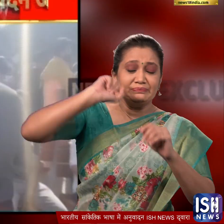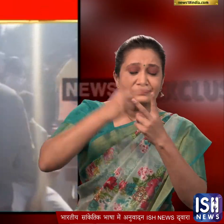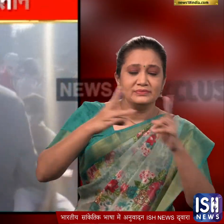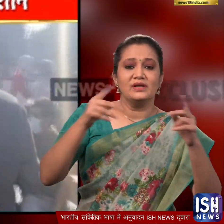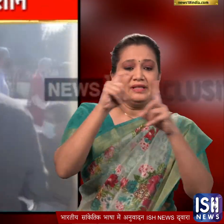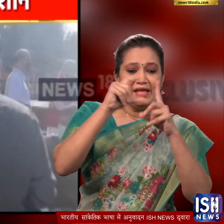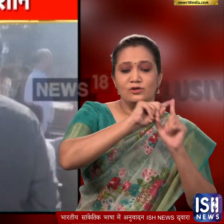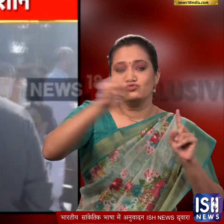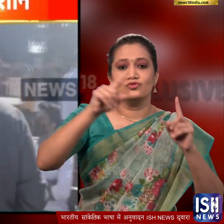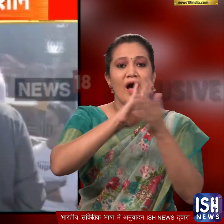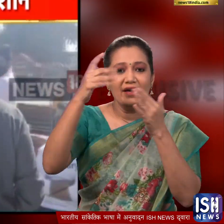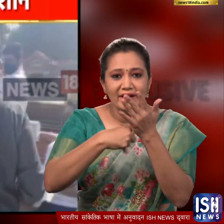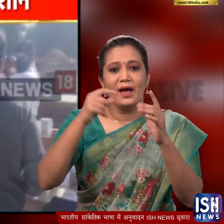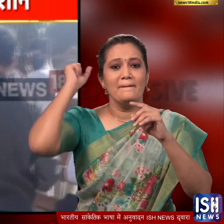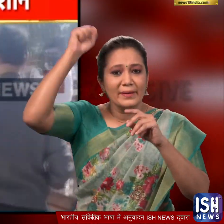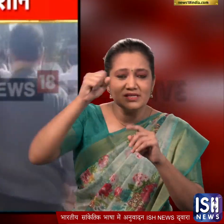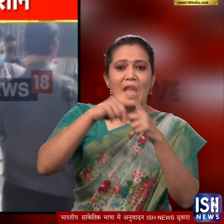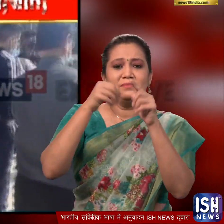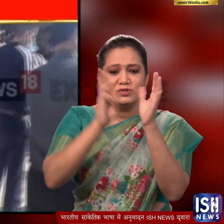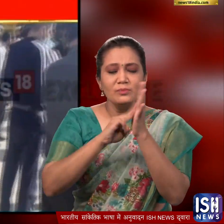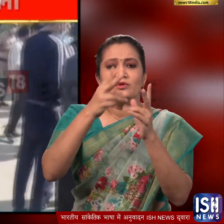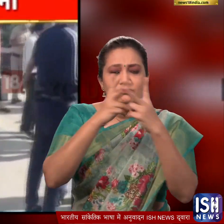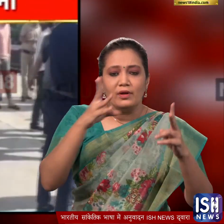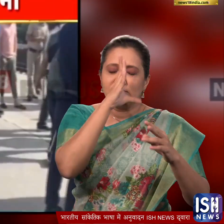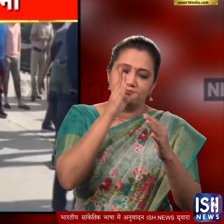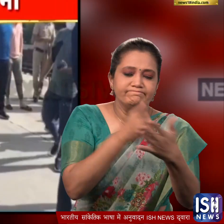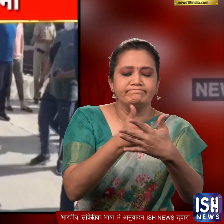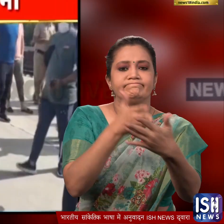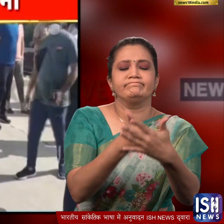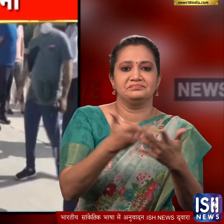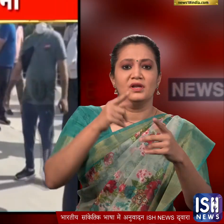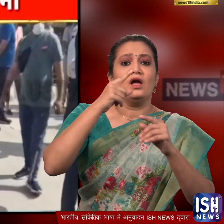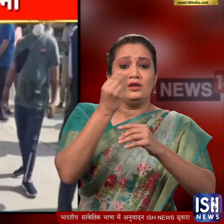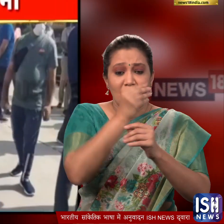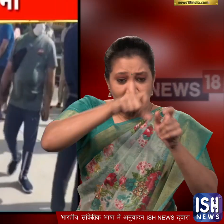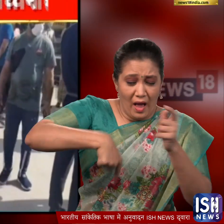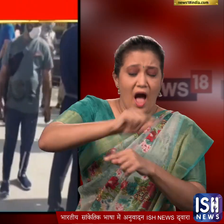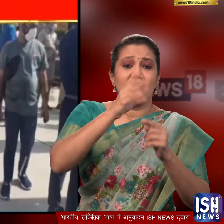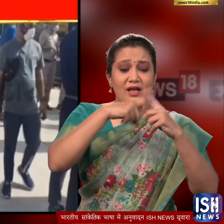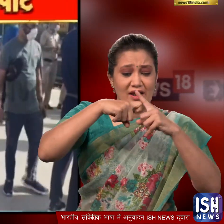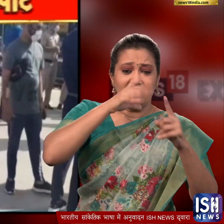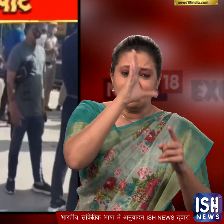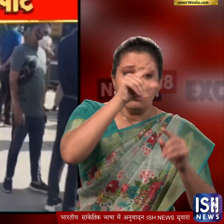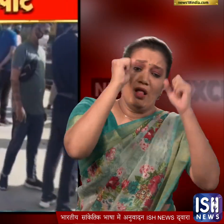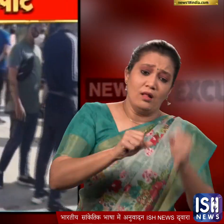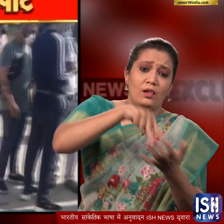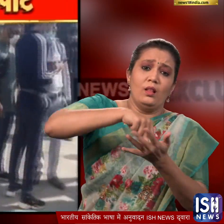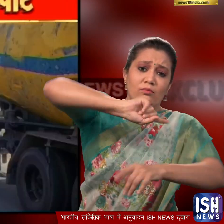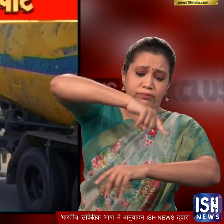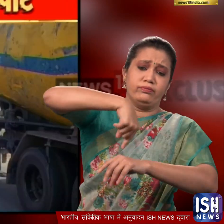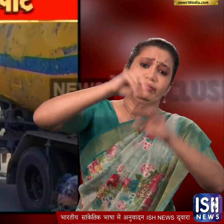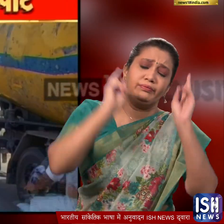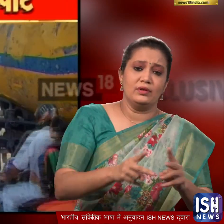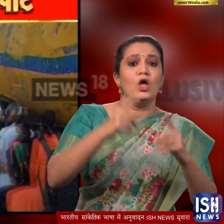इस प्रदर्शन की वजह से दिल्ली से हरियाणा, पंजाब और जम्मू जाने वाली कई ट्रेनों पर असर पड़ा। कई यात्री घंटों तक करनाल के रेलवे स्टेशन पर फंसे